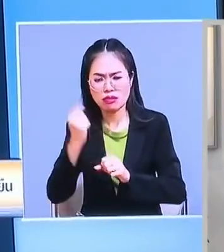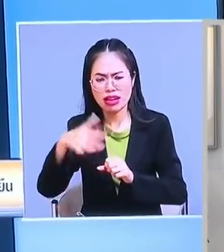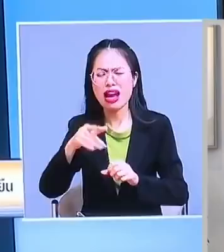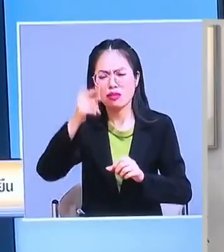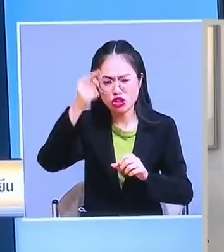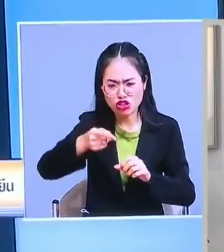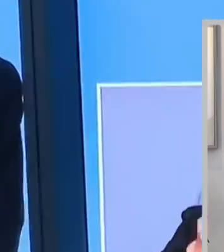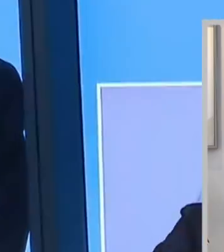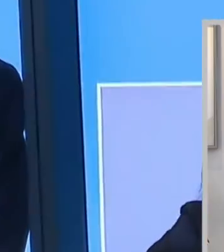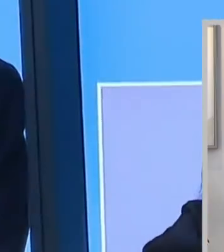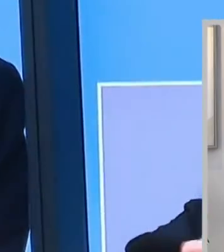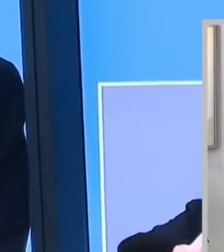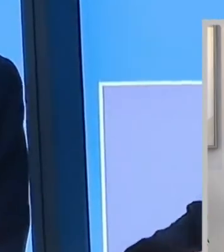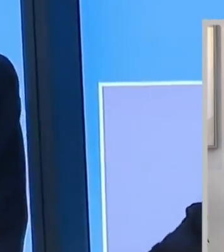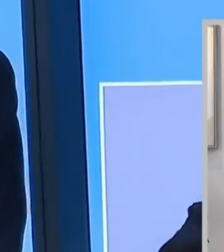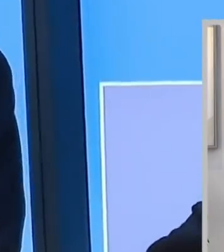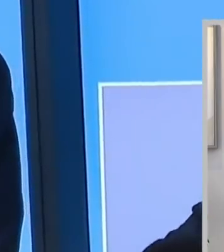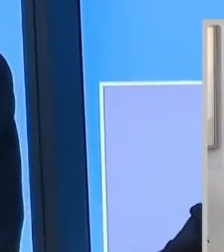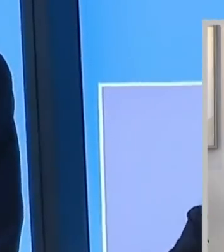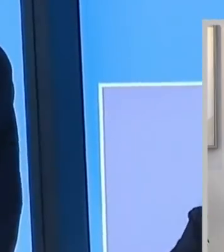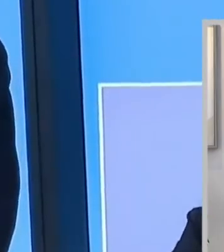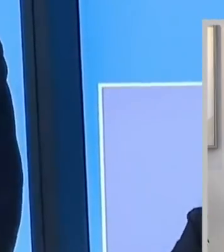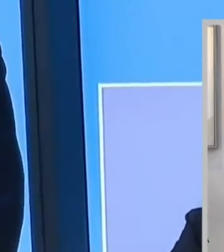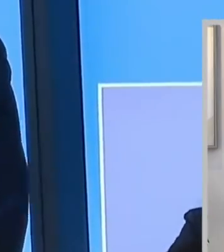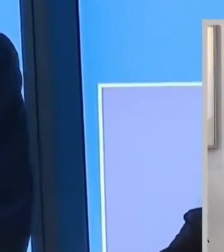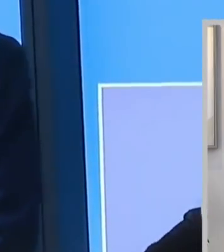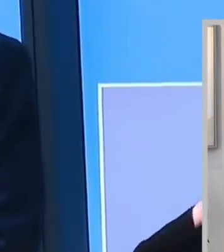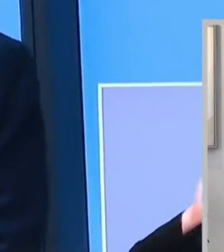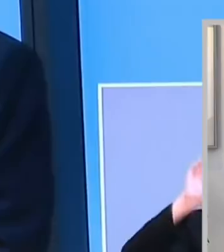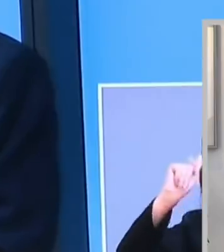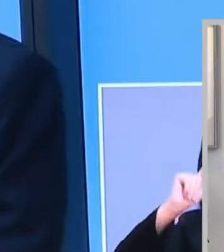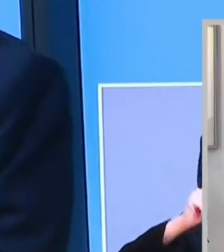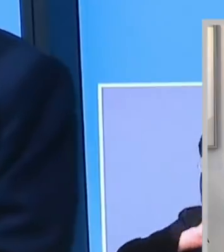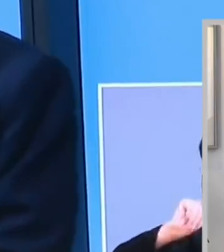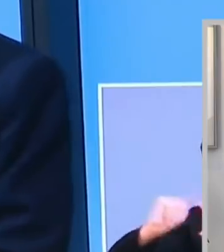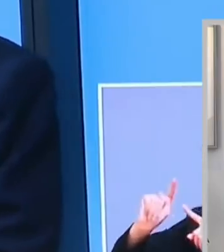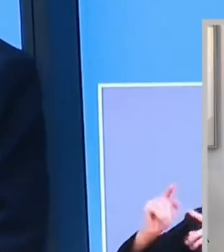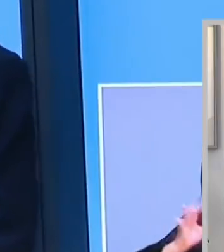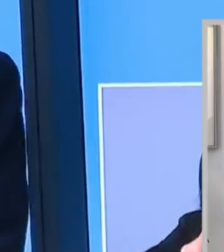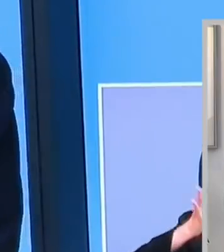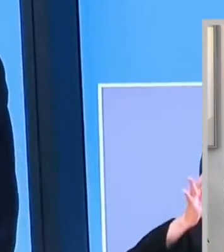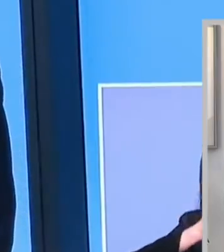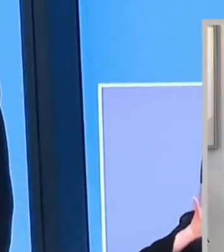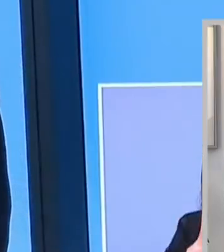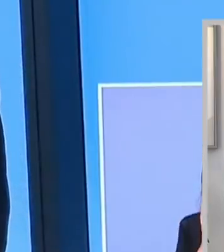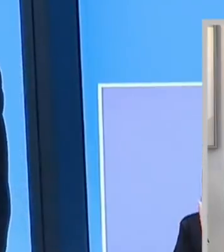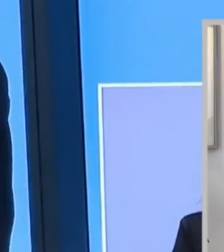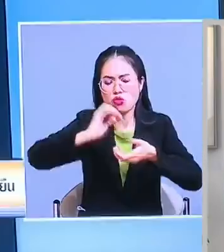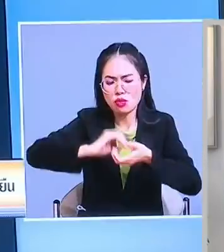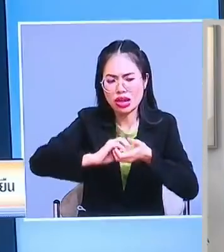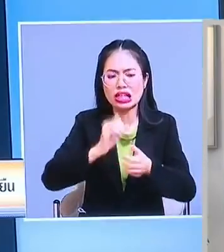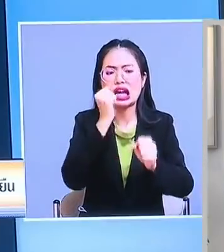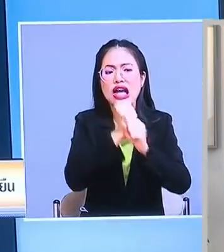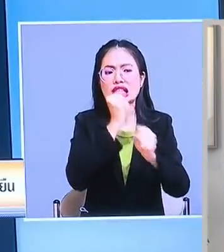ตั้งเป็นพรรคการเมืองได้แต่ว่าชื่อพรรคการเมืองที่ยื่นไปในขณะนี้ก็จะเปลี่ยนแปลงได้เปลี่ยนแปลงได้ก็มีคนโฟกัสตั้งชื่อเนี่ยกลับมี